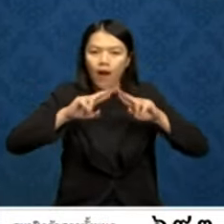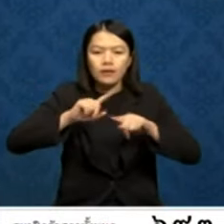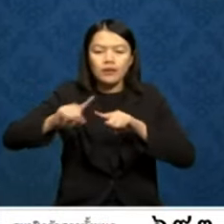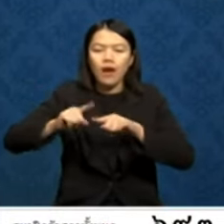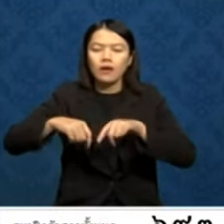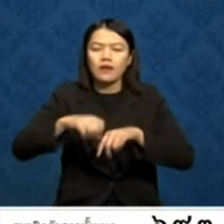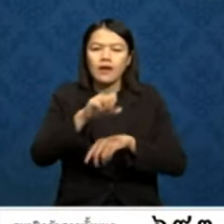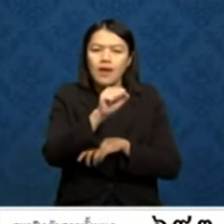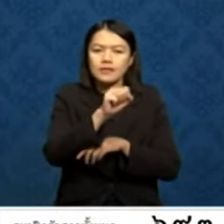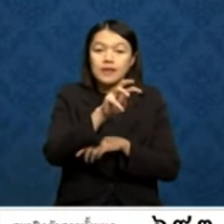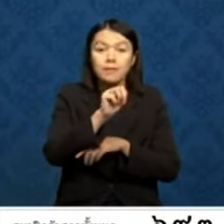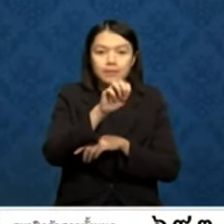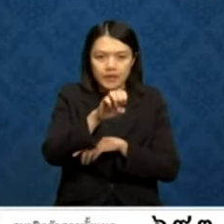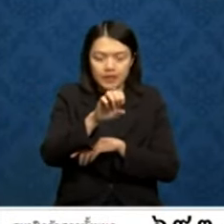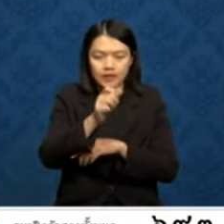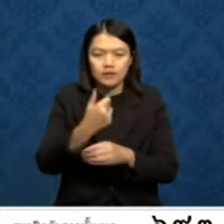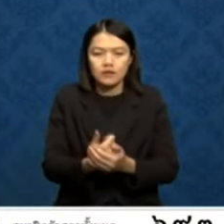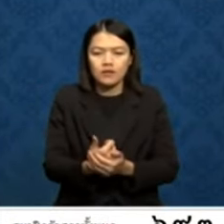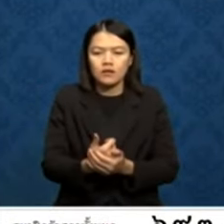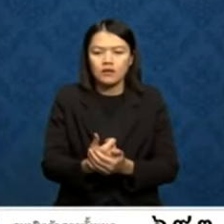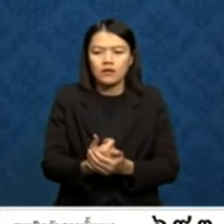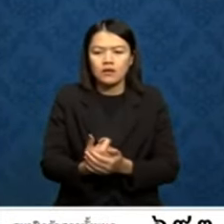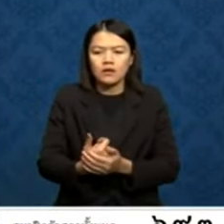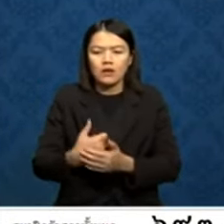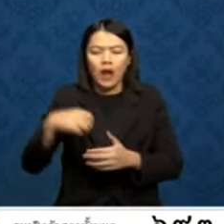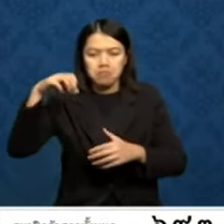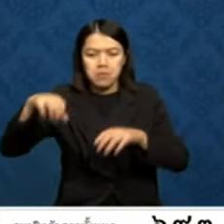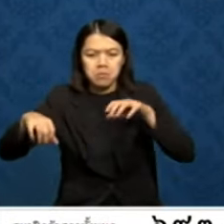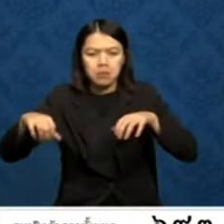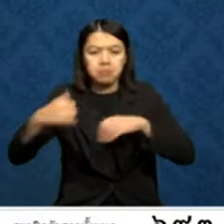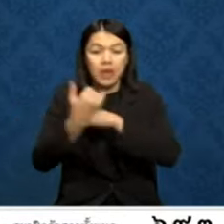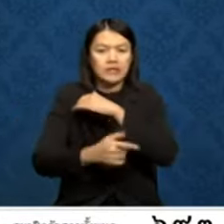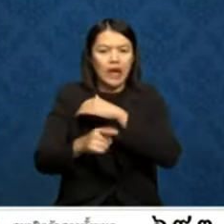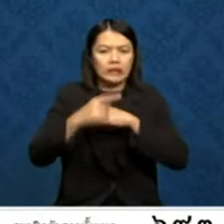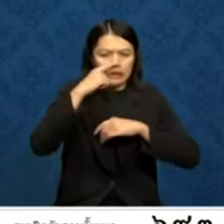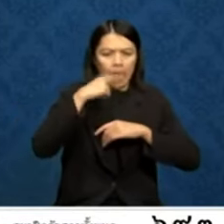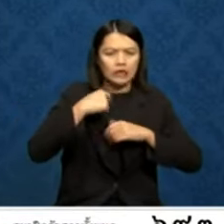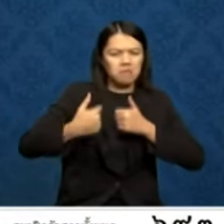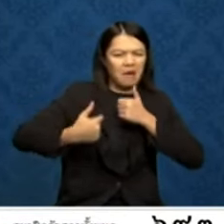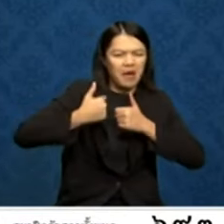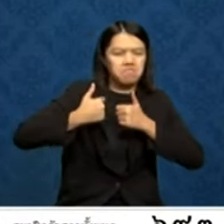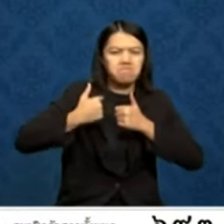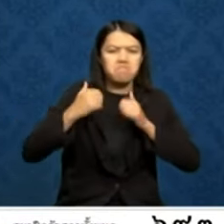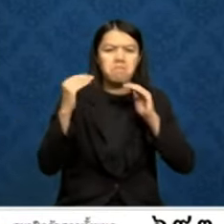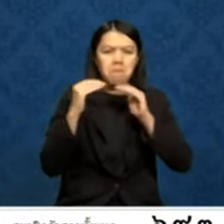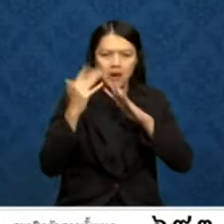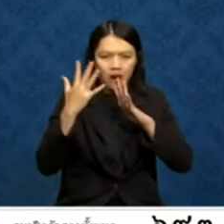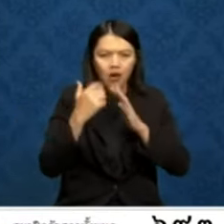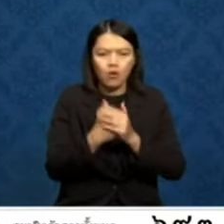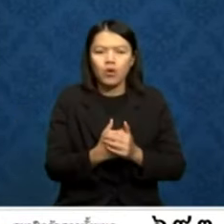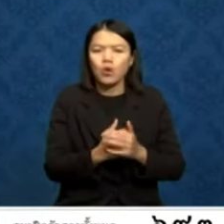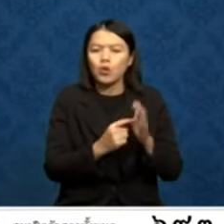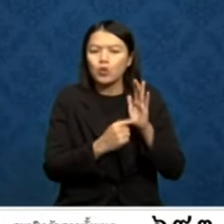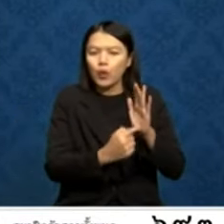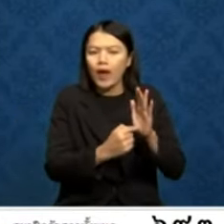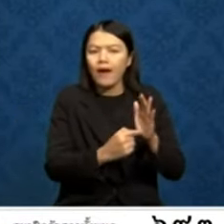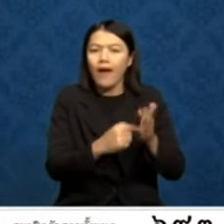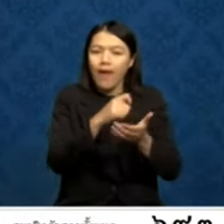ขันที่ไม่เป็นธรรมของคู่แข่งทางการค้าต่างชาติโดยเฉพาะผ่านแพลตฟอร์มออนไล